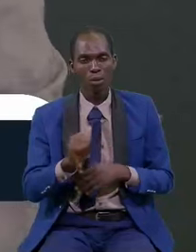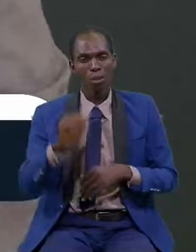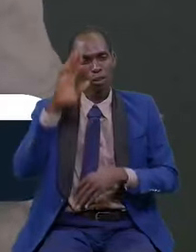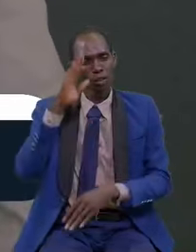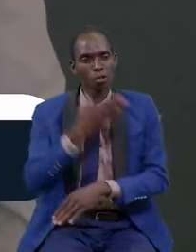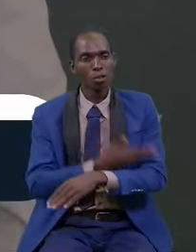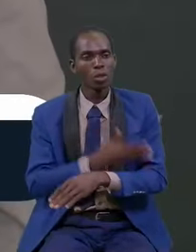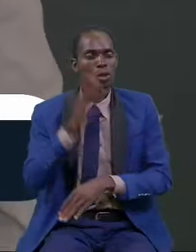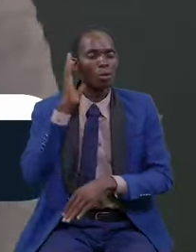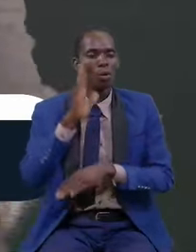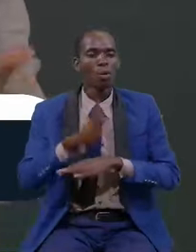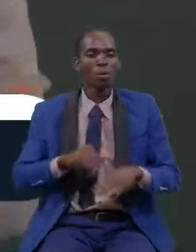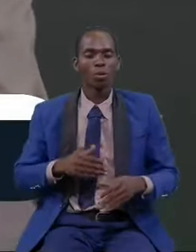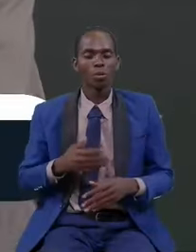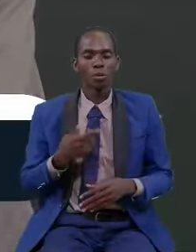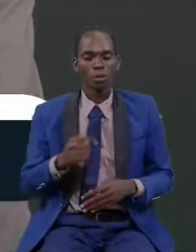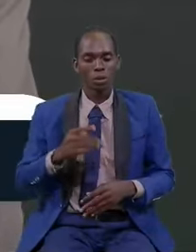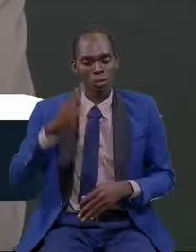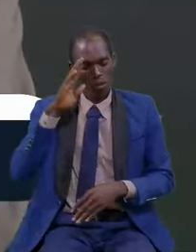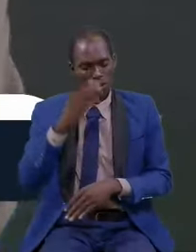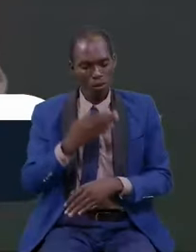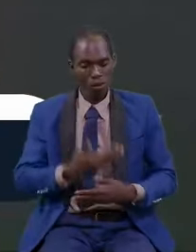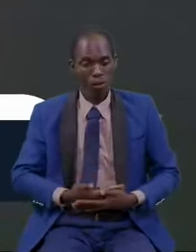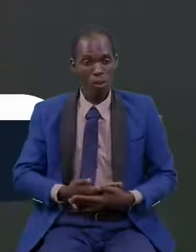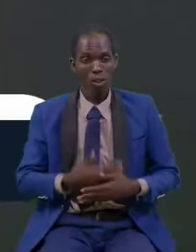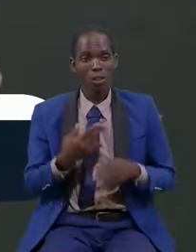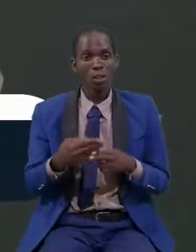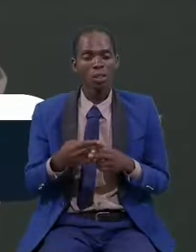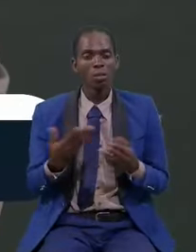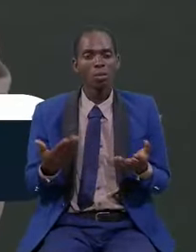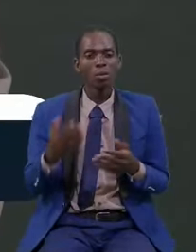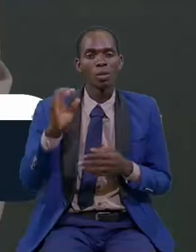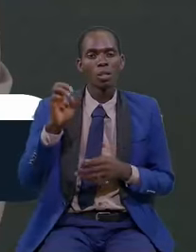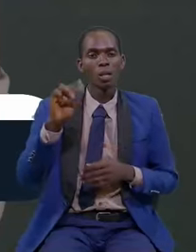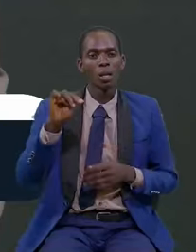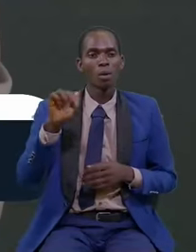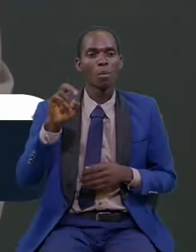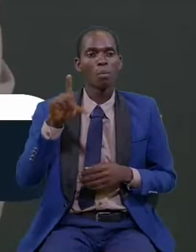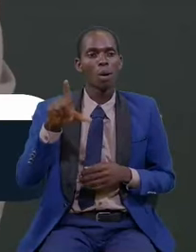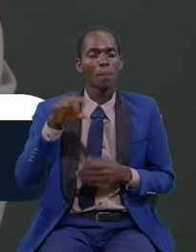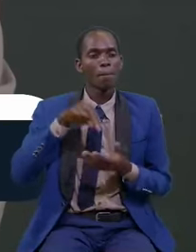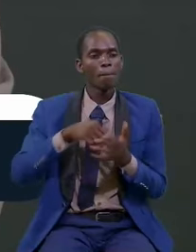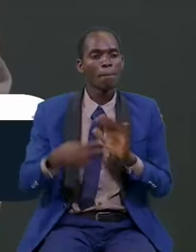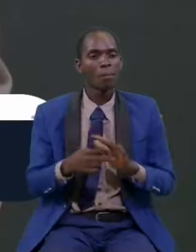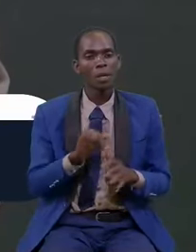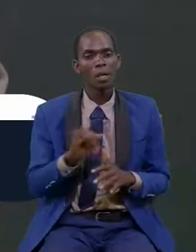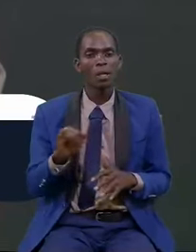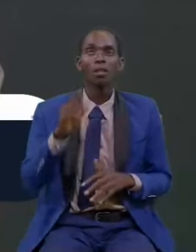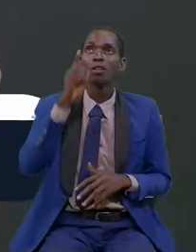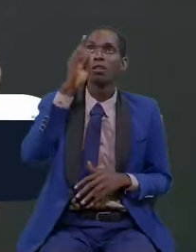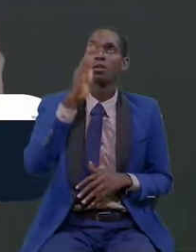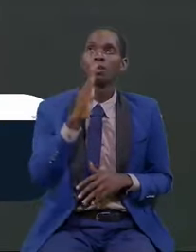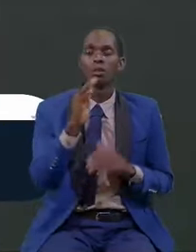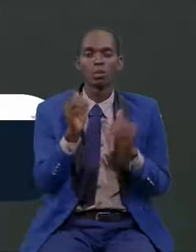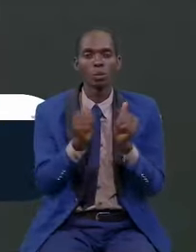le nom d'Emmanuel, ce qui signifie Dieu avec